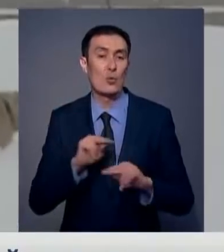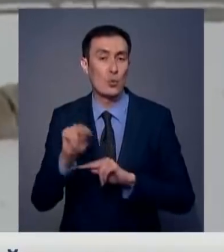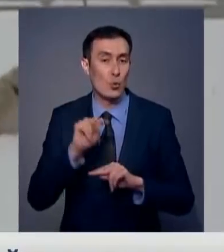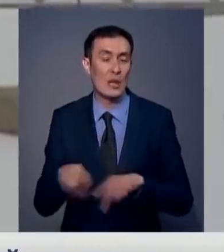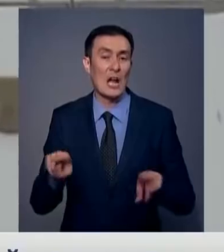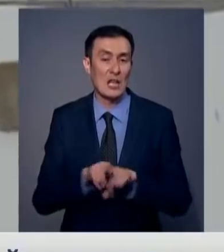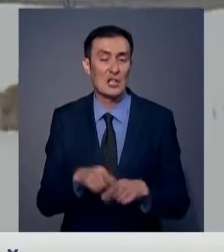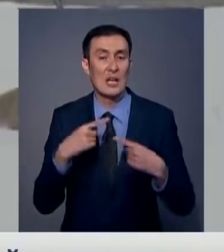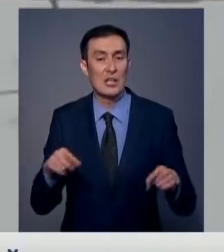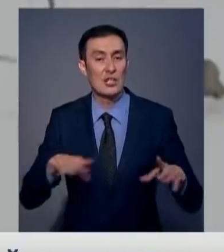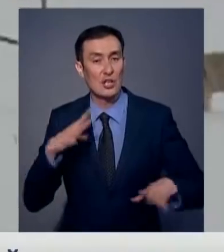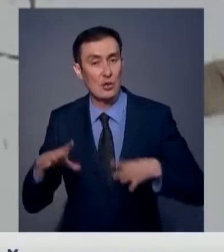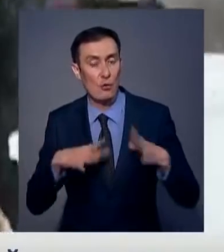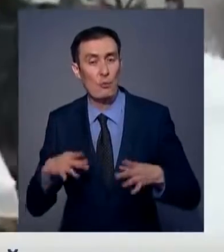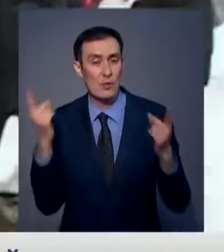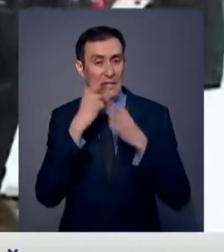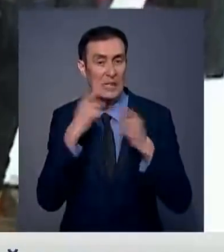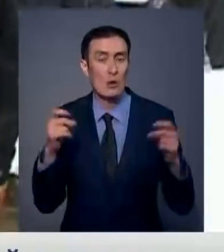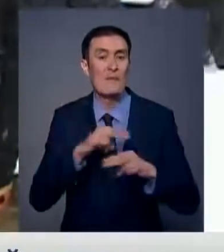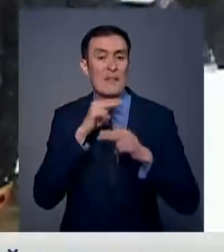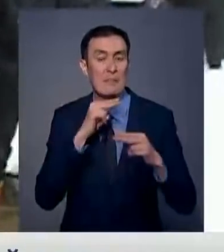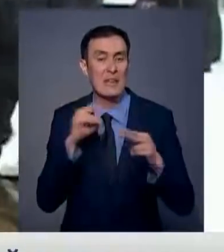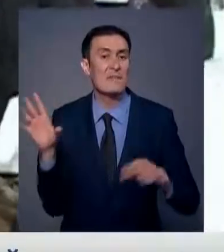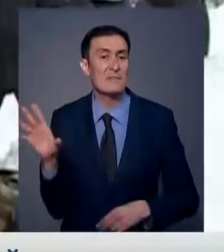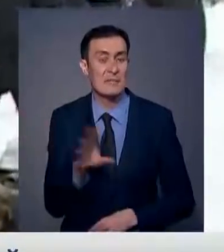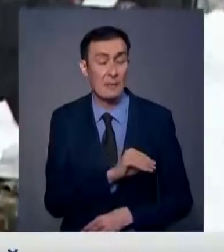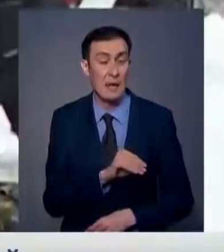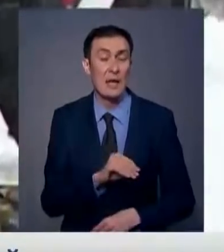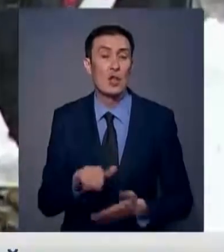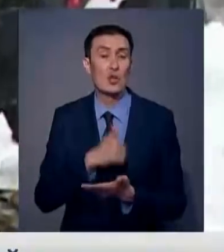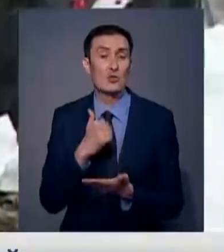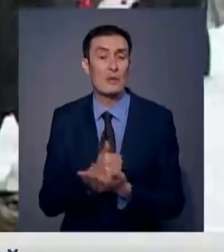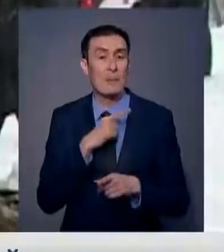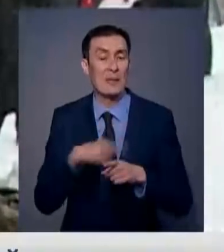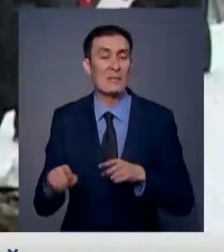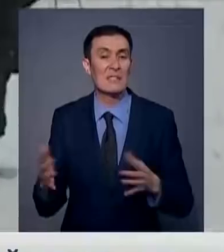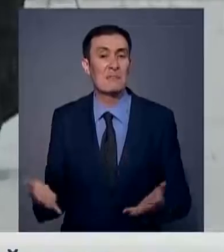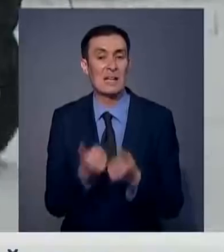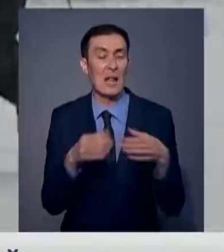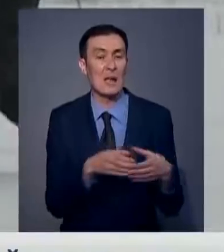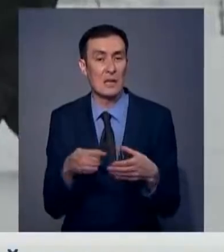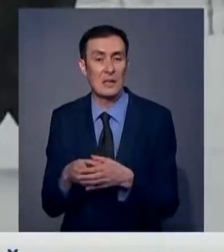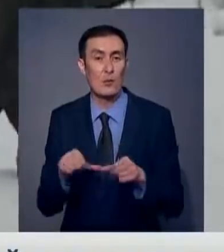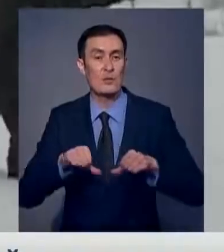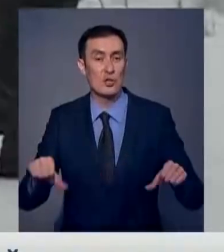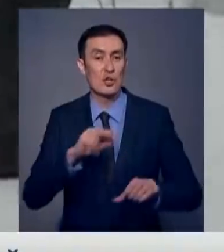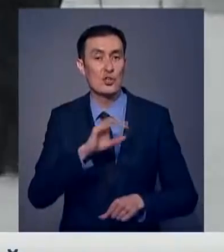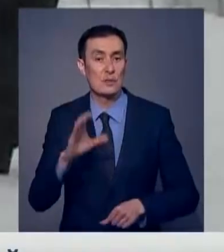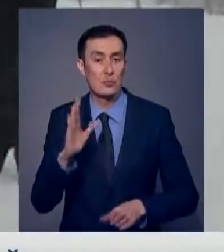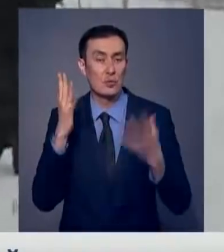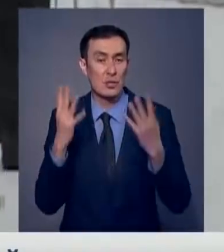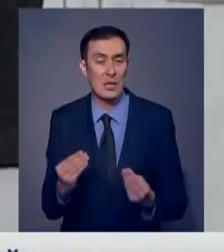уроки, а также различные тренировки по сигналу «Внимание всем». На базе оперативно-спасательных отрядов комитета по ЧС пройдут